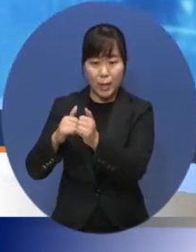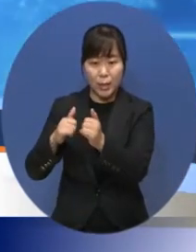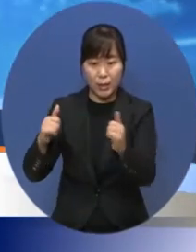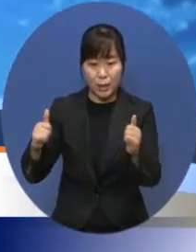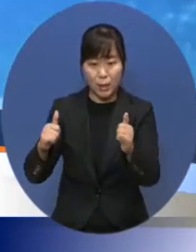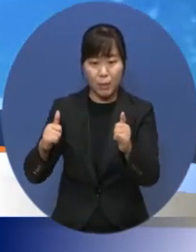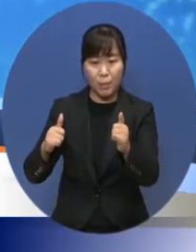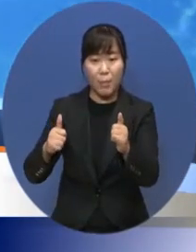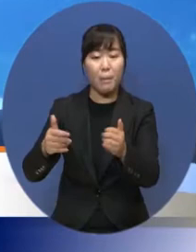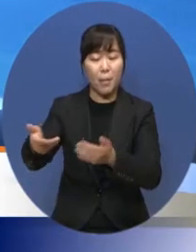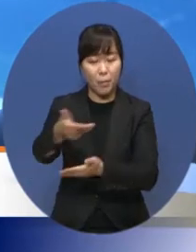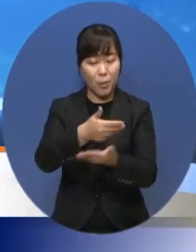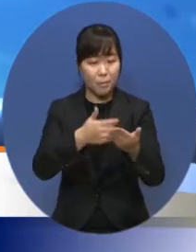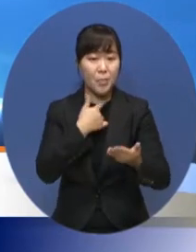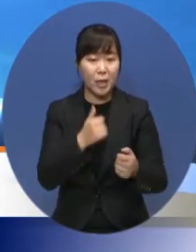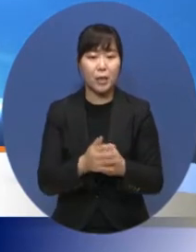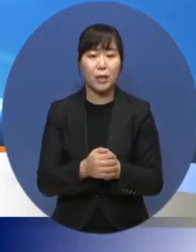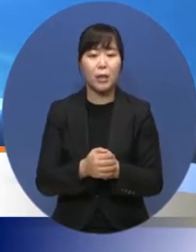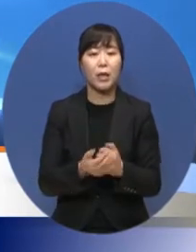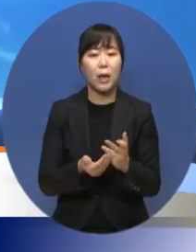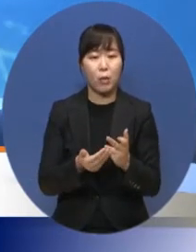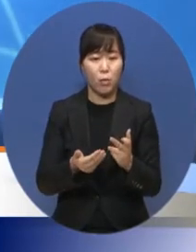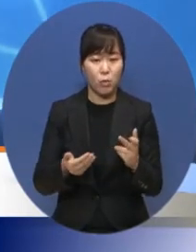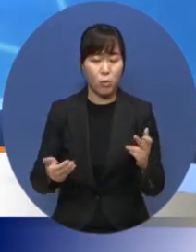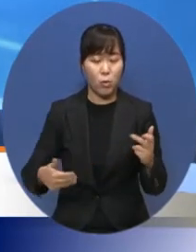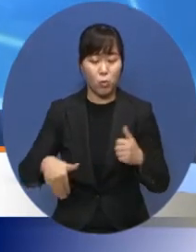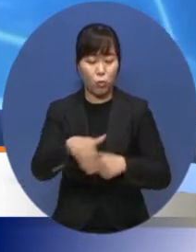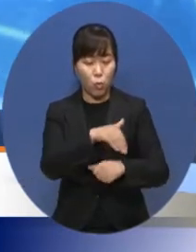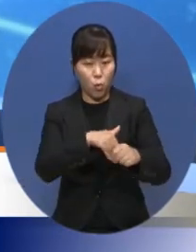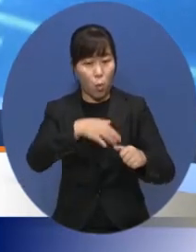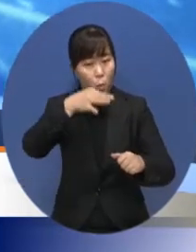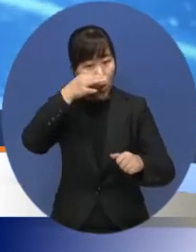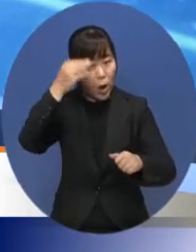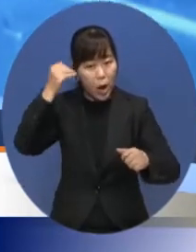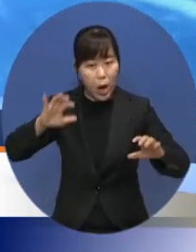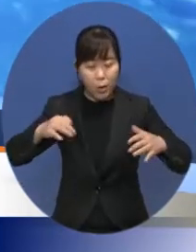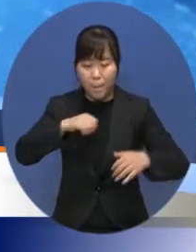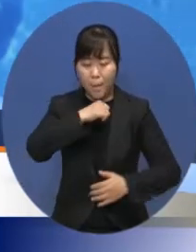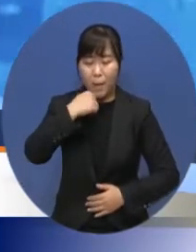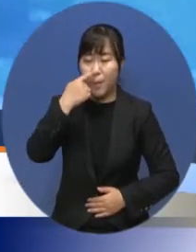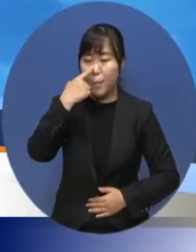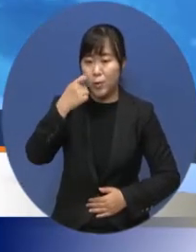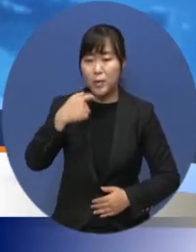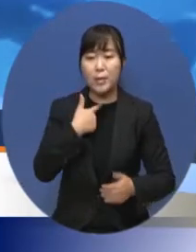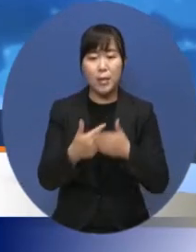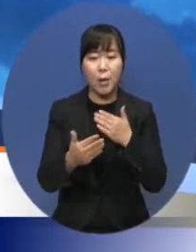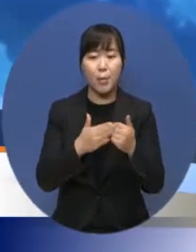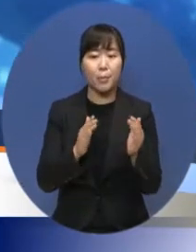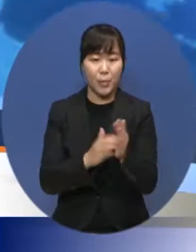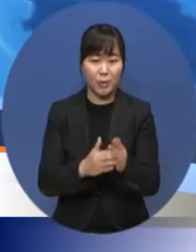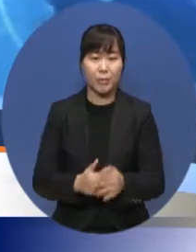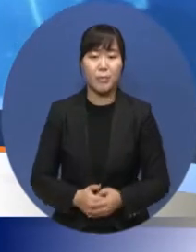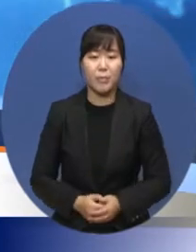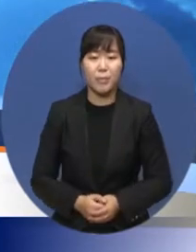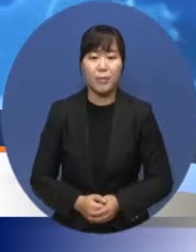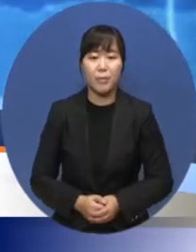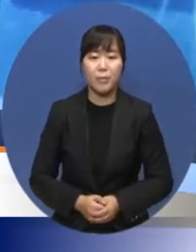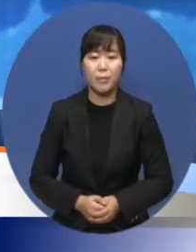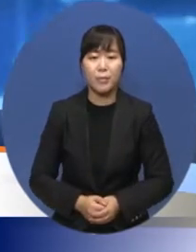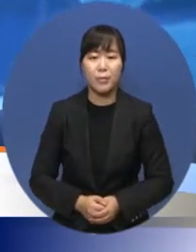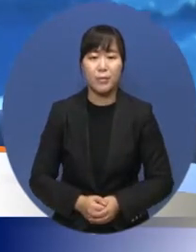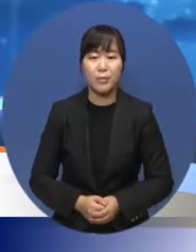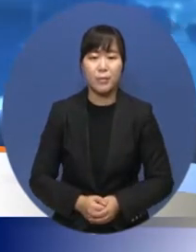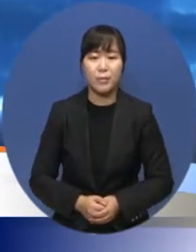팸투어를 진행했는데요. 강원도의 랜드마크를 둘러보고 한국의 맛과 멋을 체험했습니다. 서종용